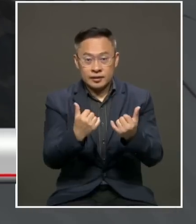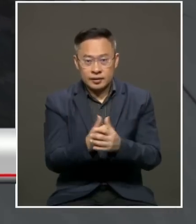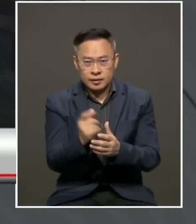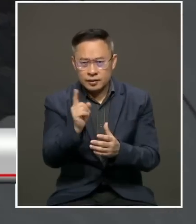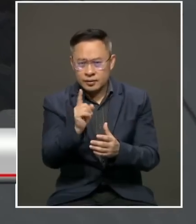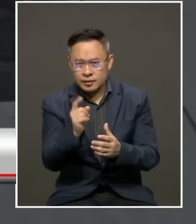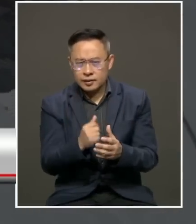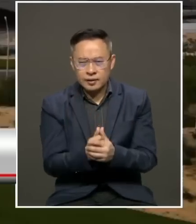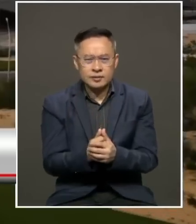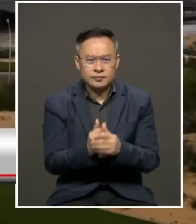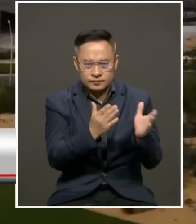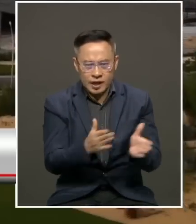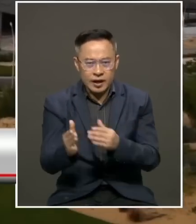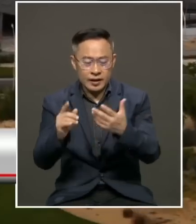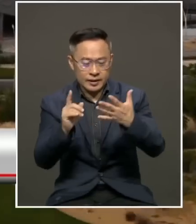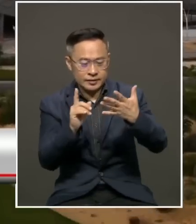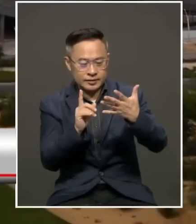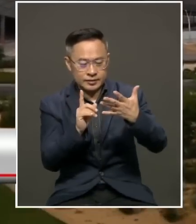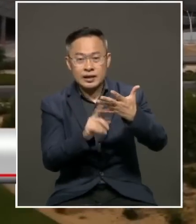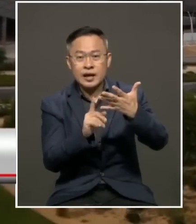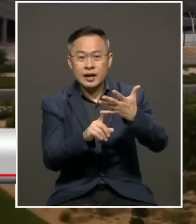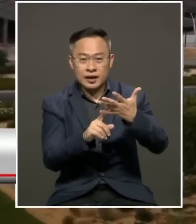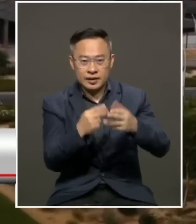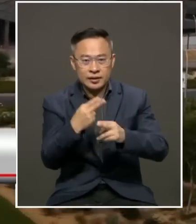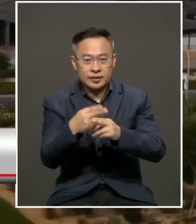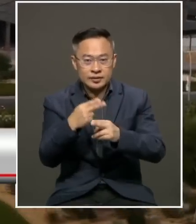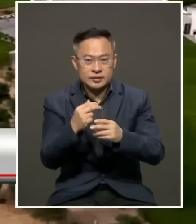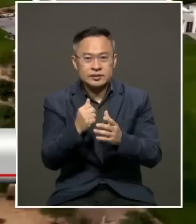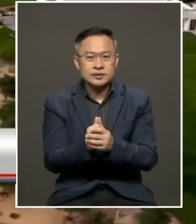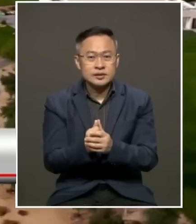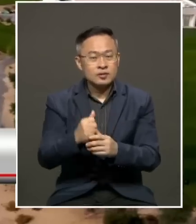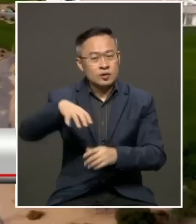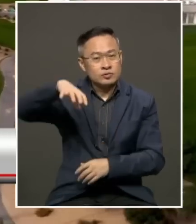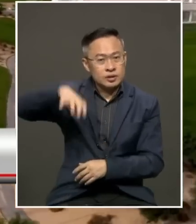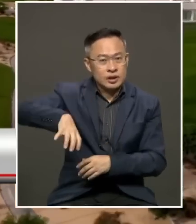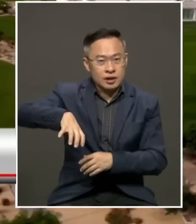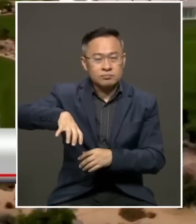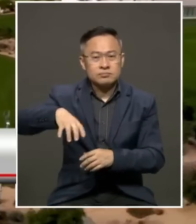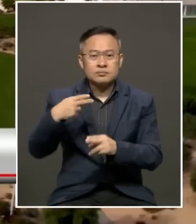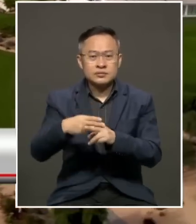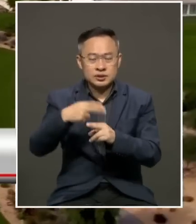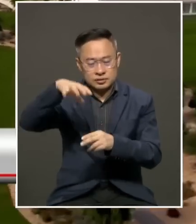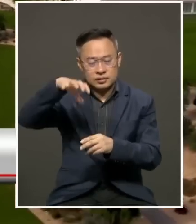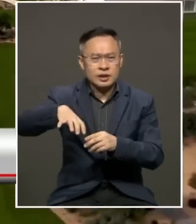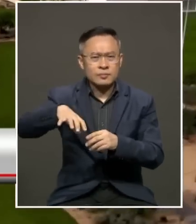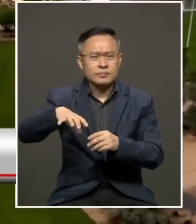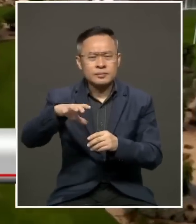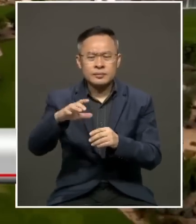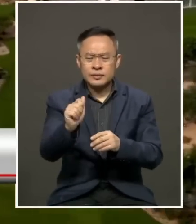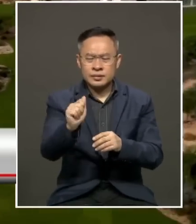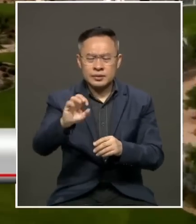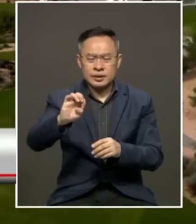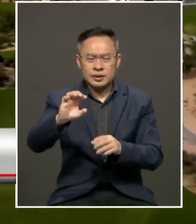เอ้าทำไมมันดูเป็นการศึกษาการศึกษาอาจารย์ลักษณะว่าสนาม EducationCity Stadiumเพราะว่า